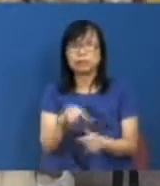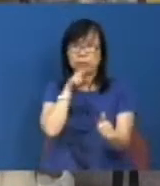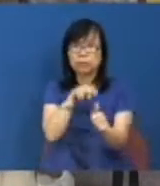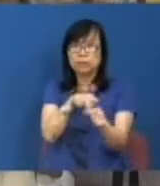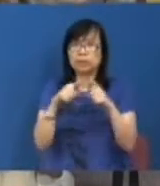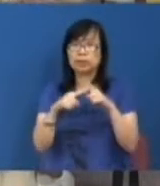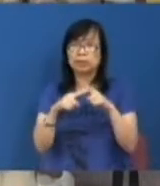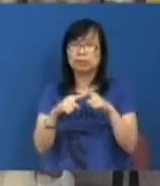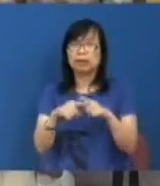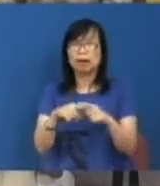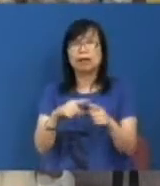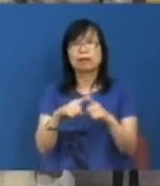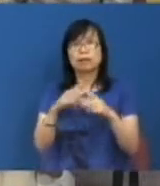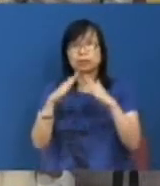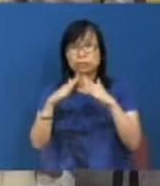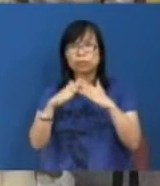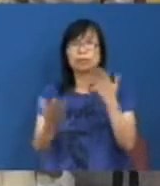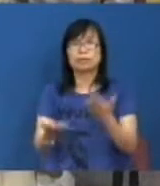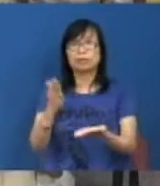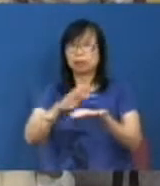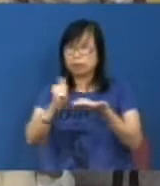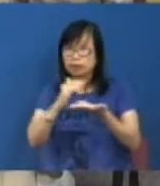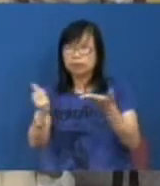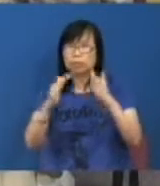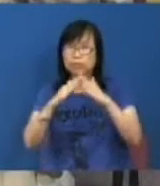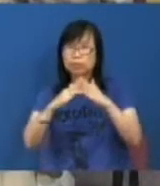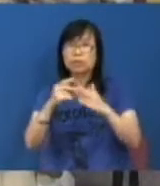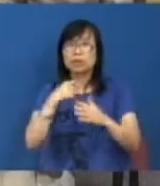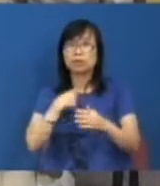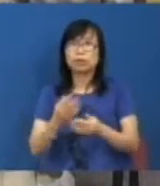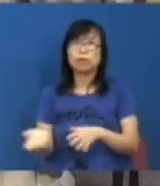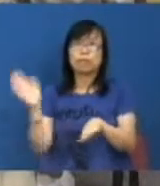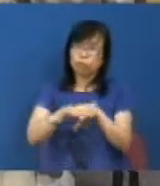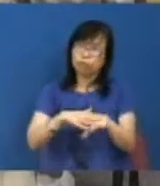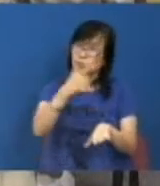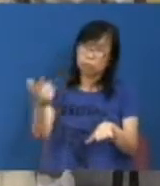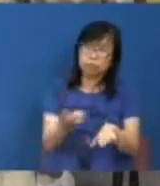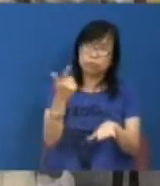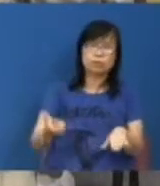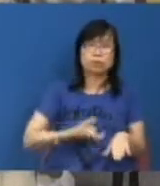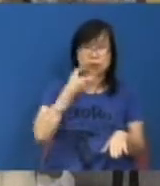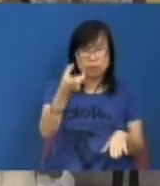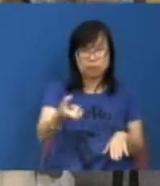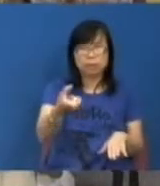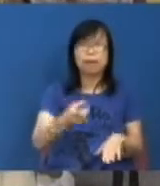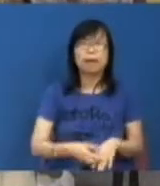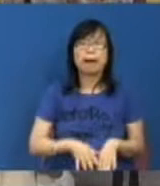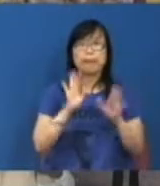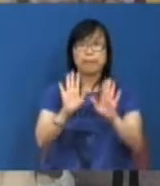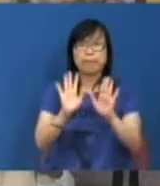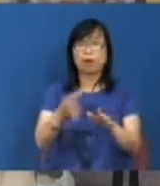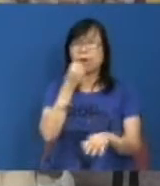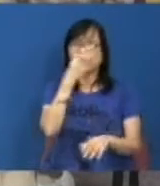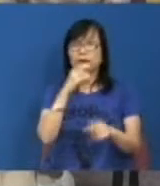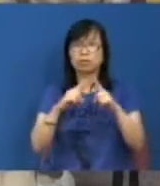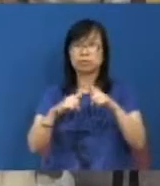層，包括醫管局或者衛生署，其實真係值得咧投放更多嘅資源咧，係幫我哋即係香港人。因為其